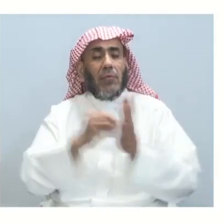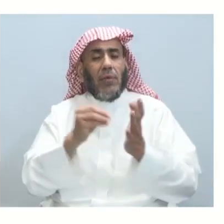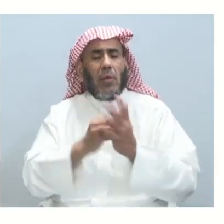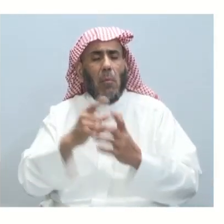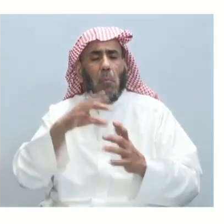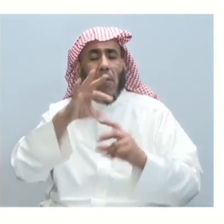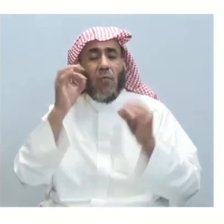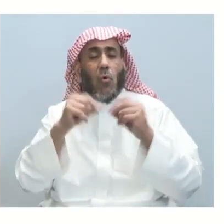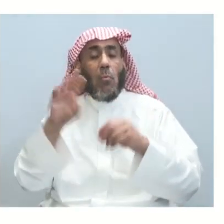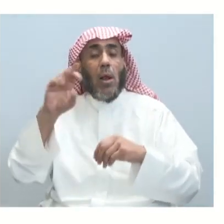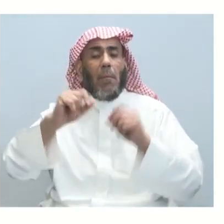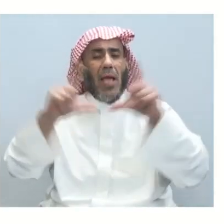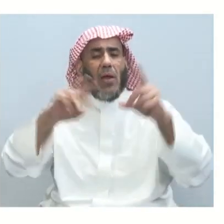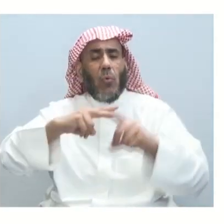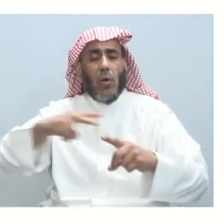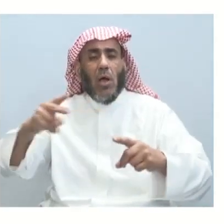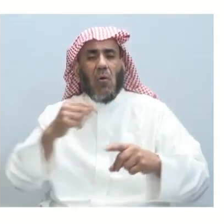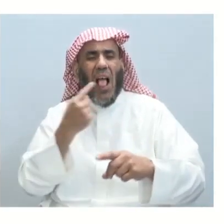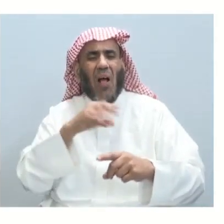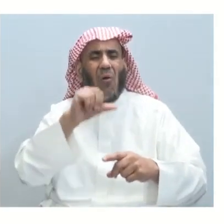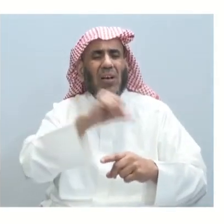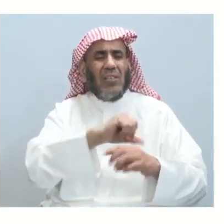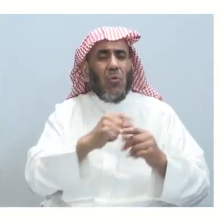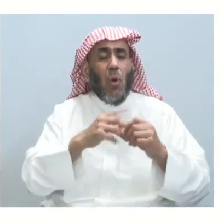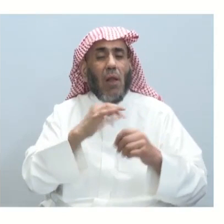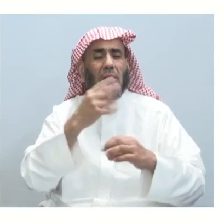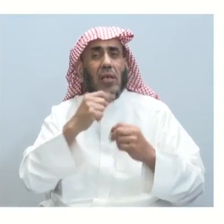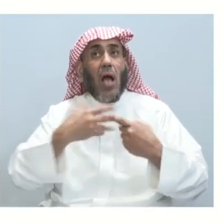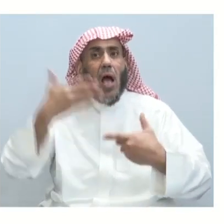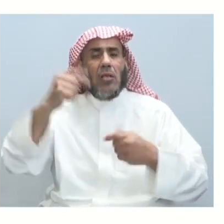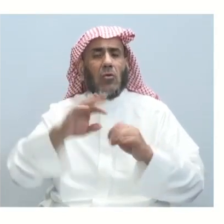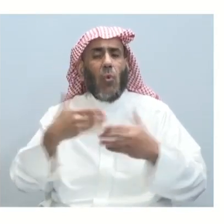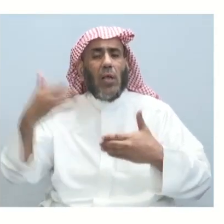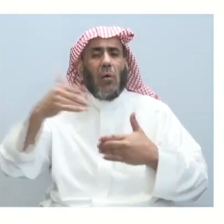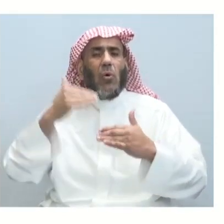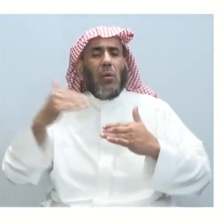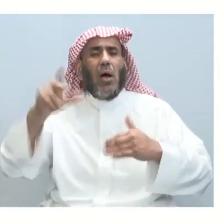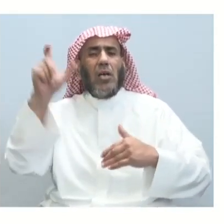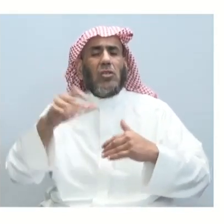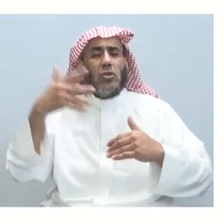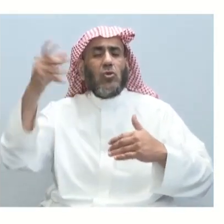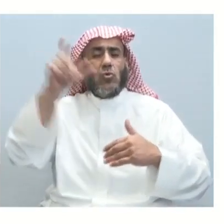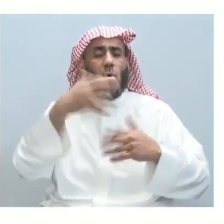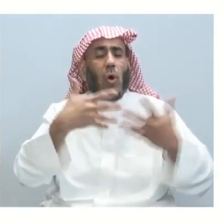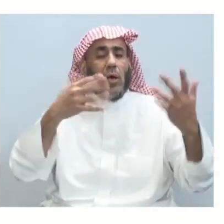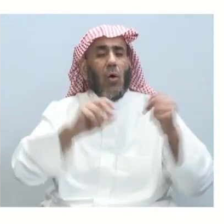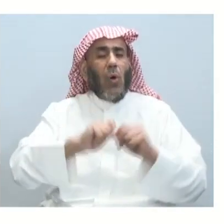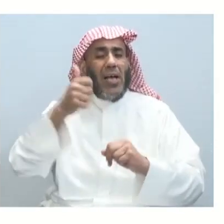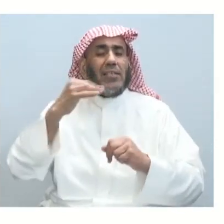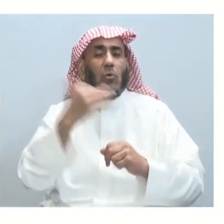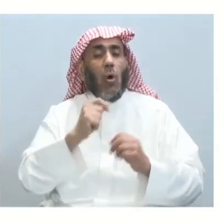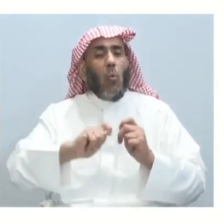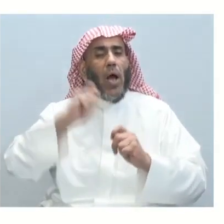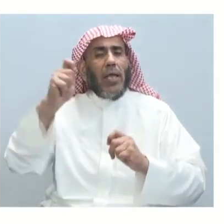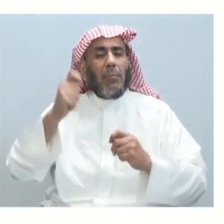مفهوم البيان وانواعه وافات اللسان والبلاغه والفصاحه والخطابه وطبقات الشعراء واصل اللغه وقيمه